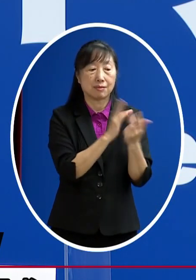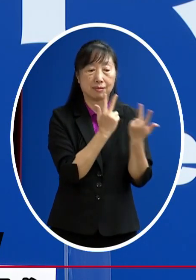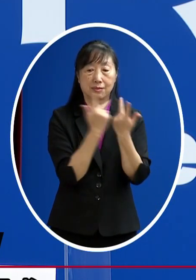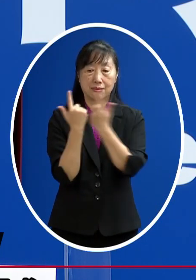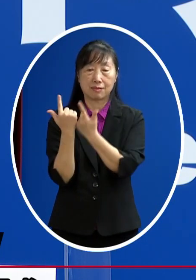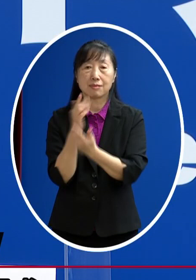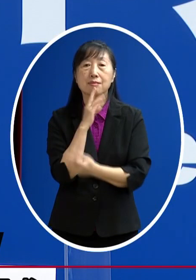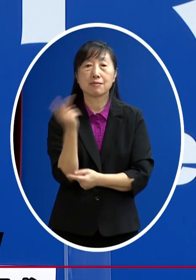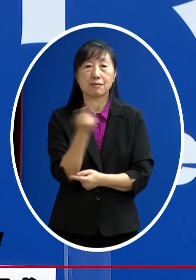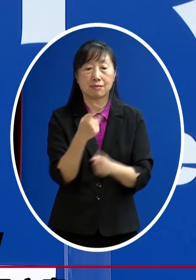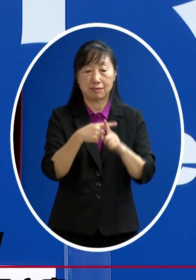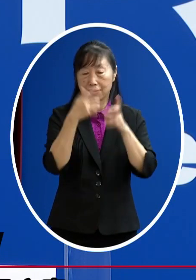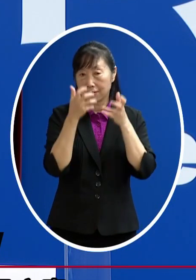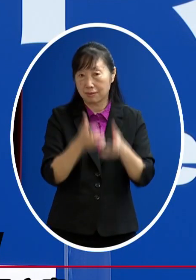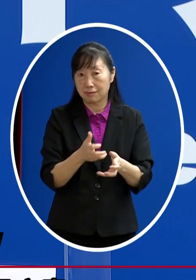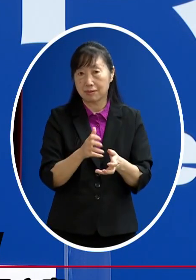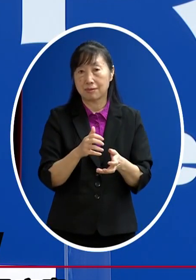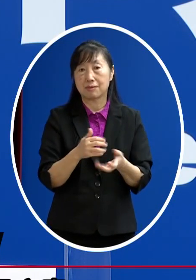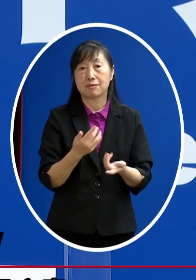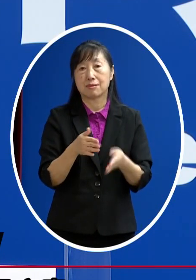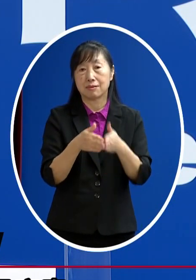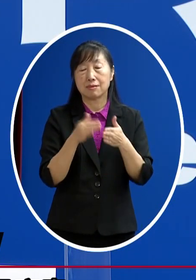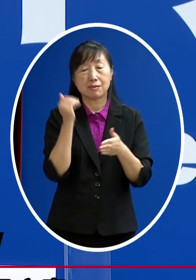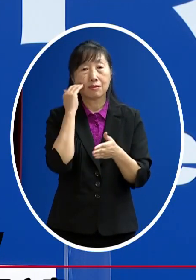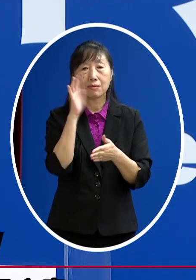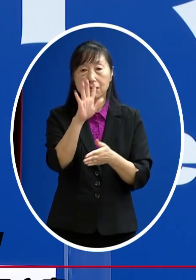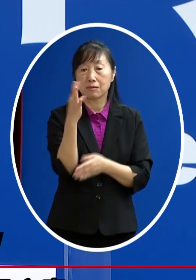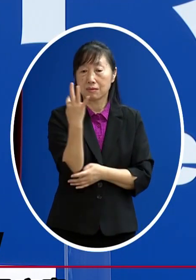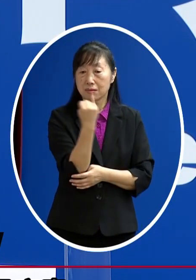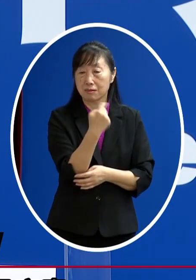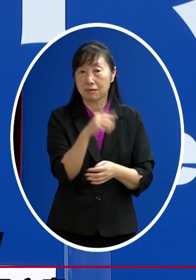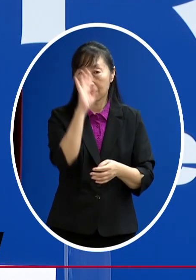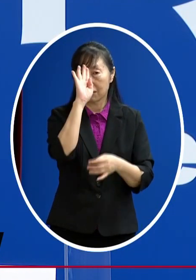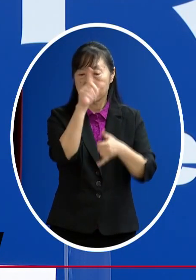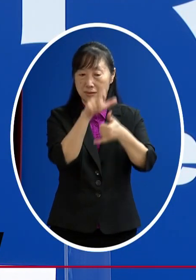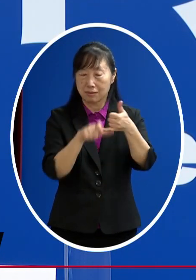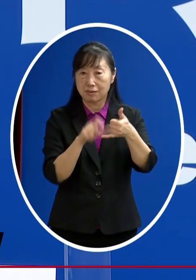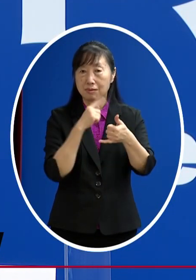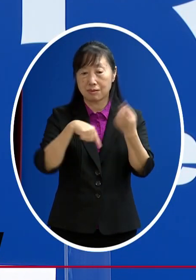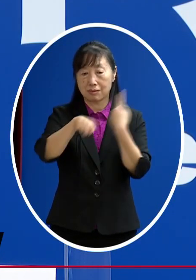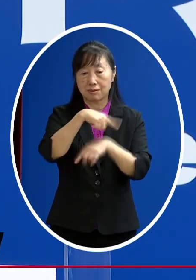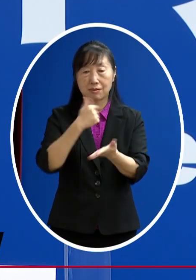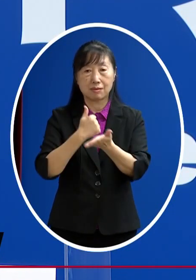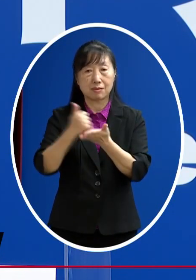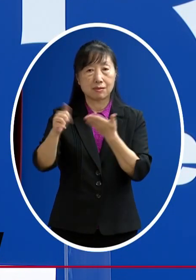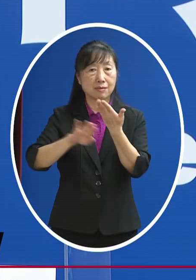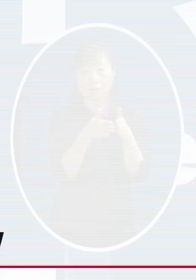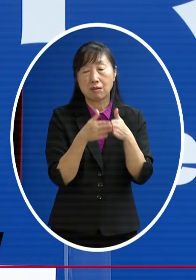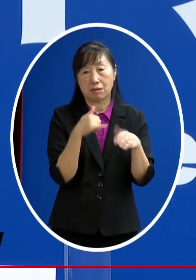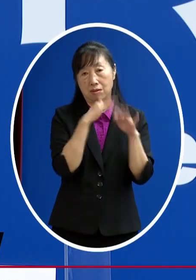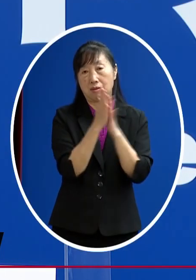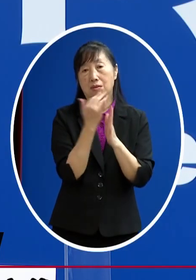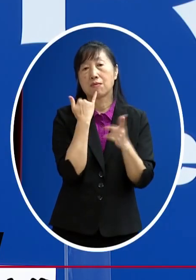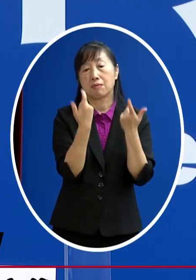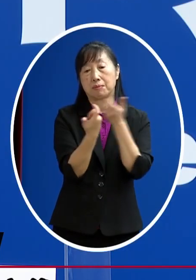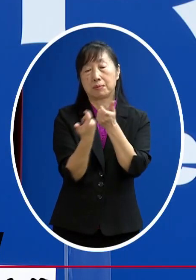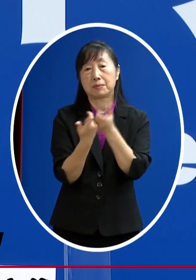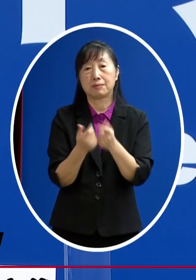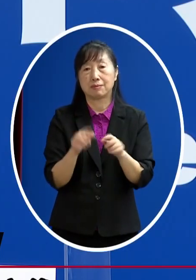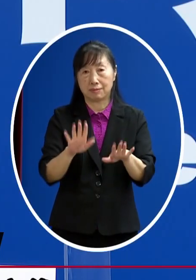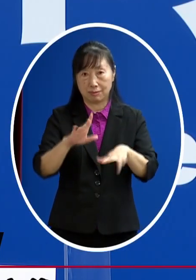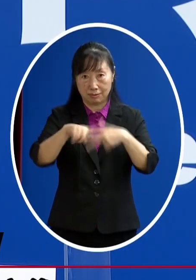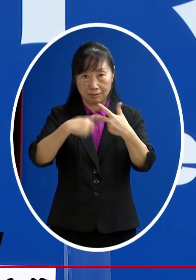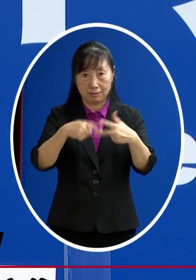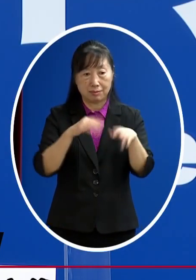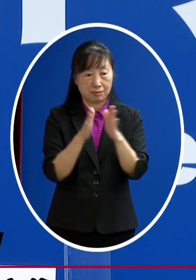重症的需求哈，所以也是有陆续有几位这个病患是有转送到这个外县市去，等到这一周哈陆续